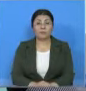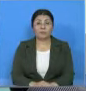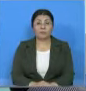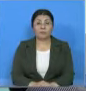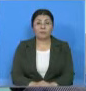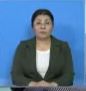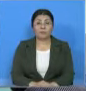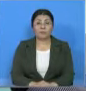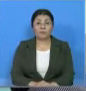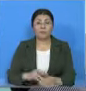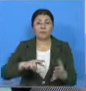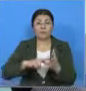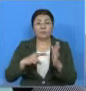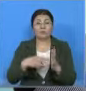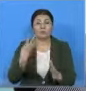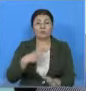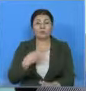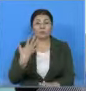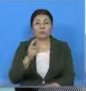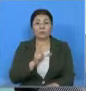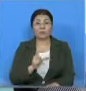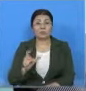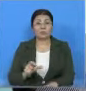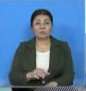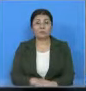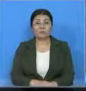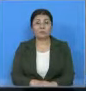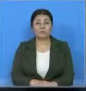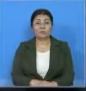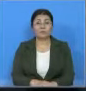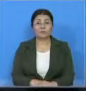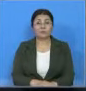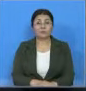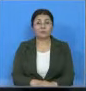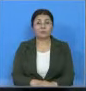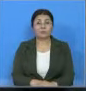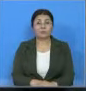План какой на осень? План 45 человек дают. Наберете?